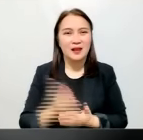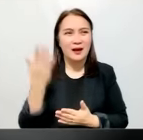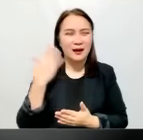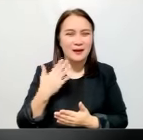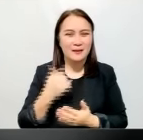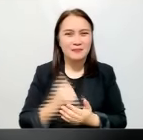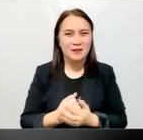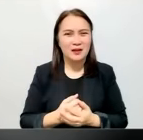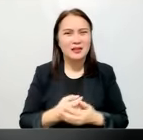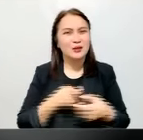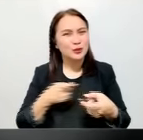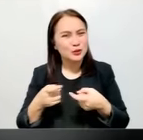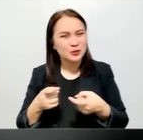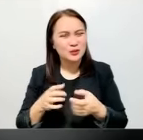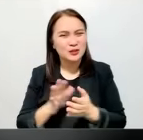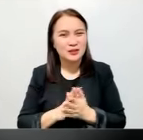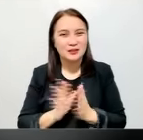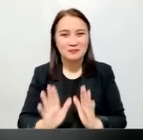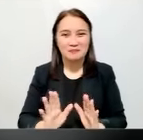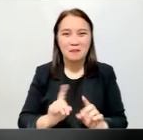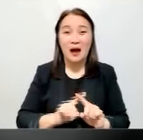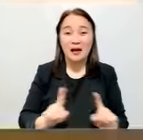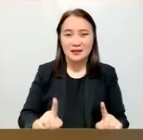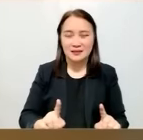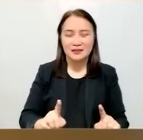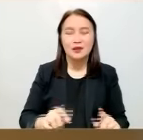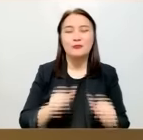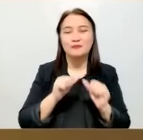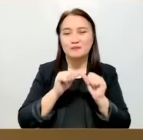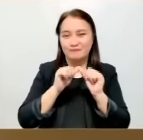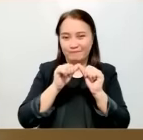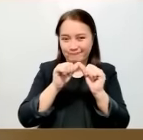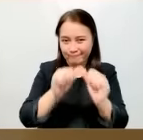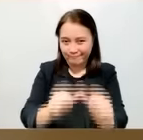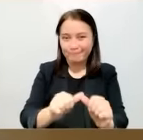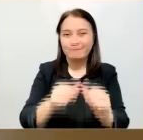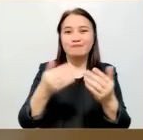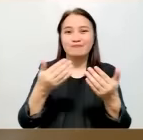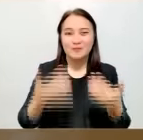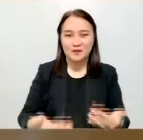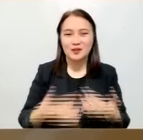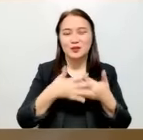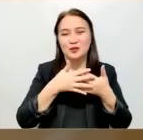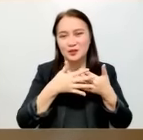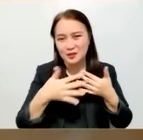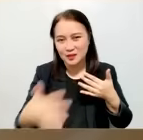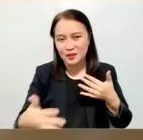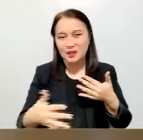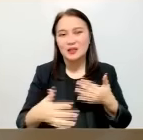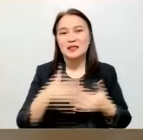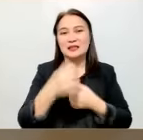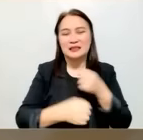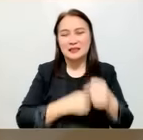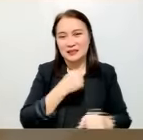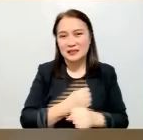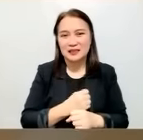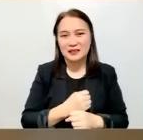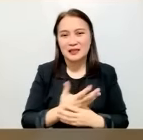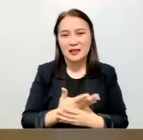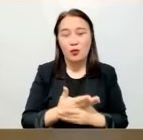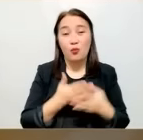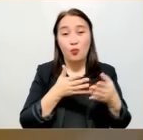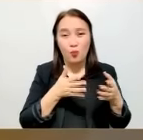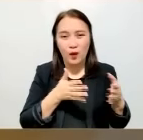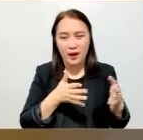senador ang oblation run pero nabigo sila. At hanggang ngayon nga, nagpapatuloy pa rin ang taunang oblation run na paraan ng paglalahad